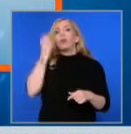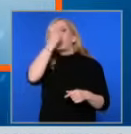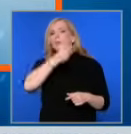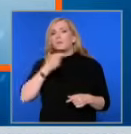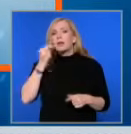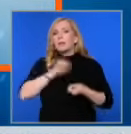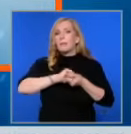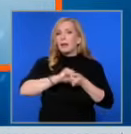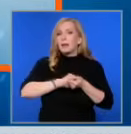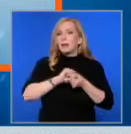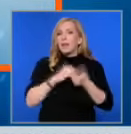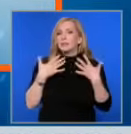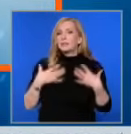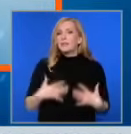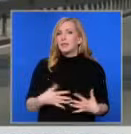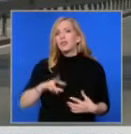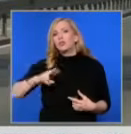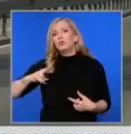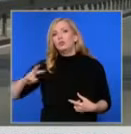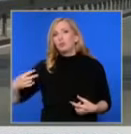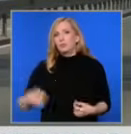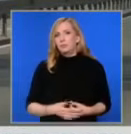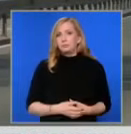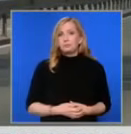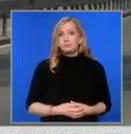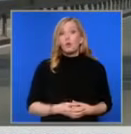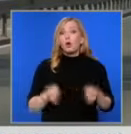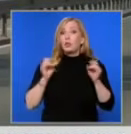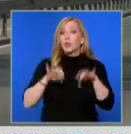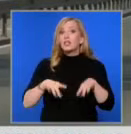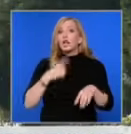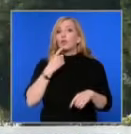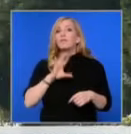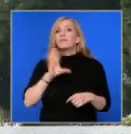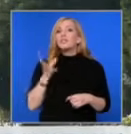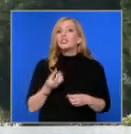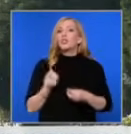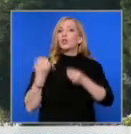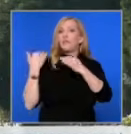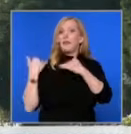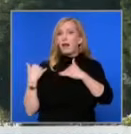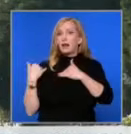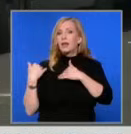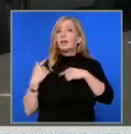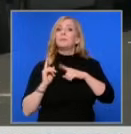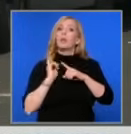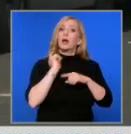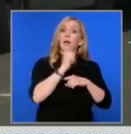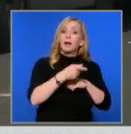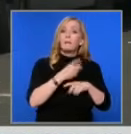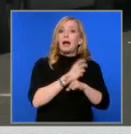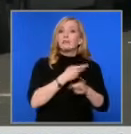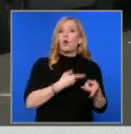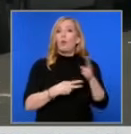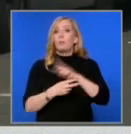препарати, дрехи, препарати за растителна защита. От началото на годината всички товари от и към Австрия подлежат на пълния набор от